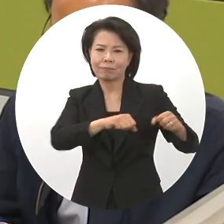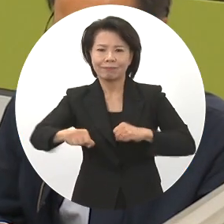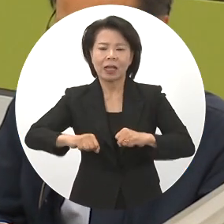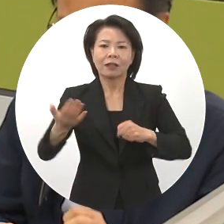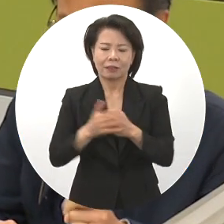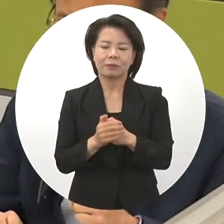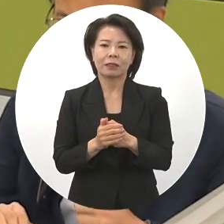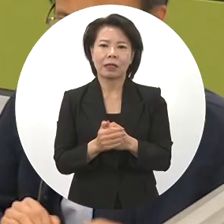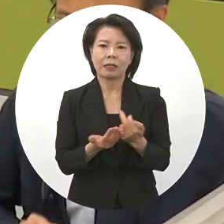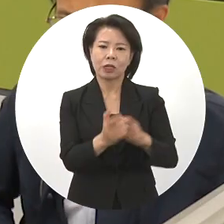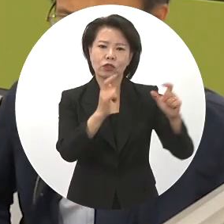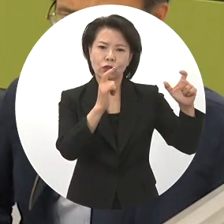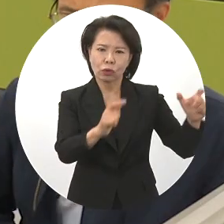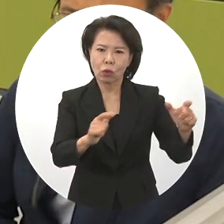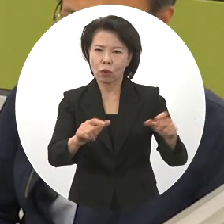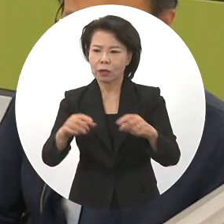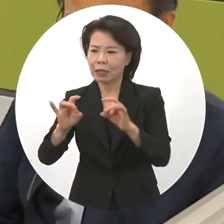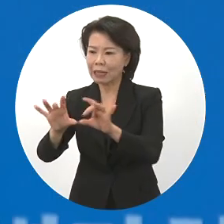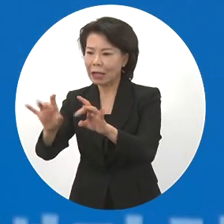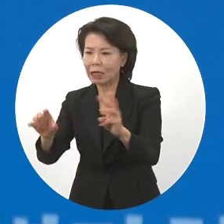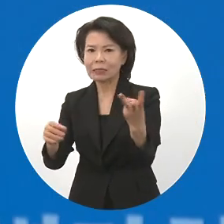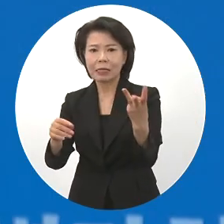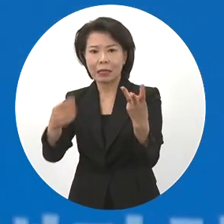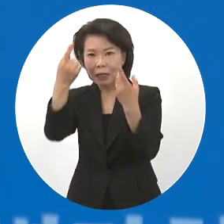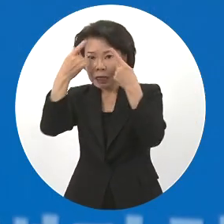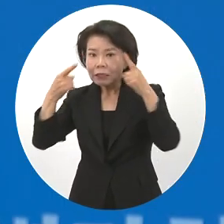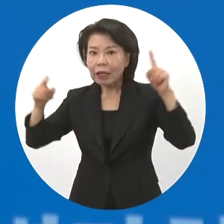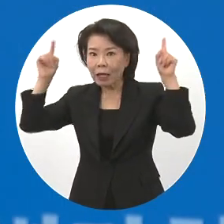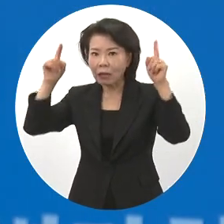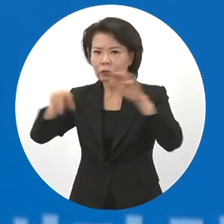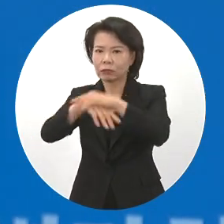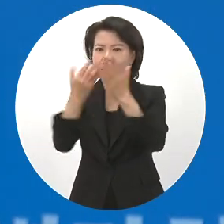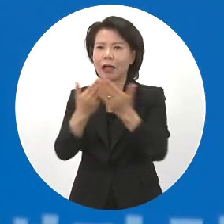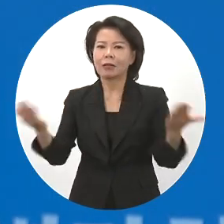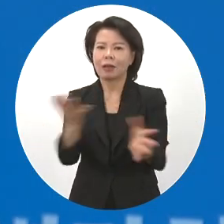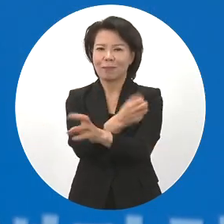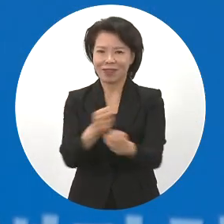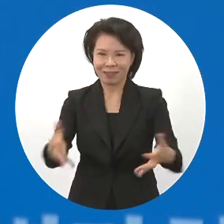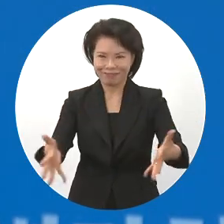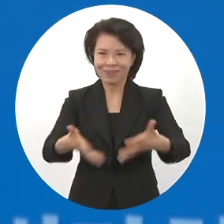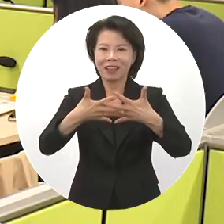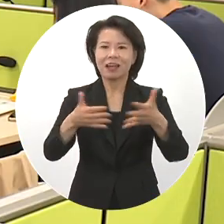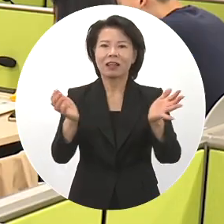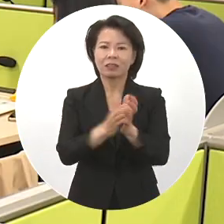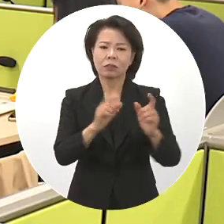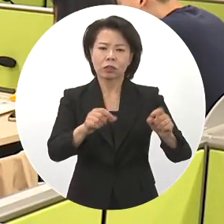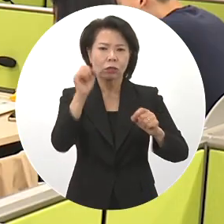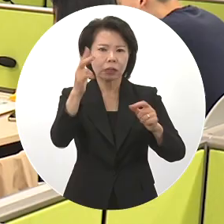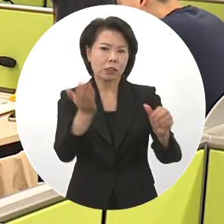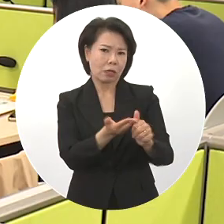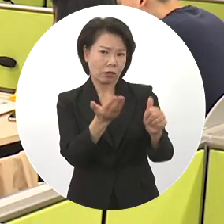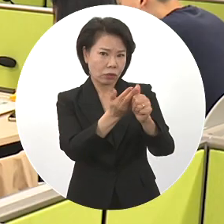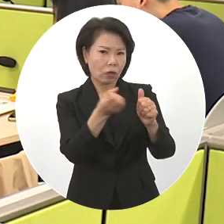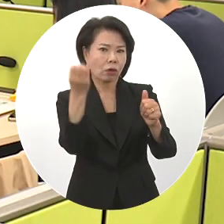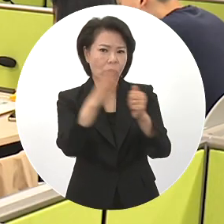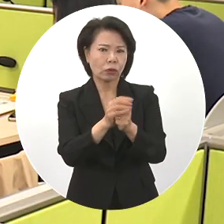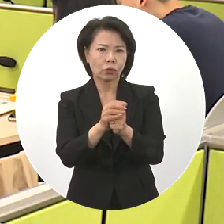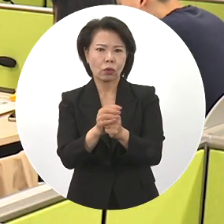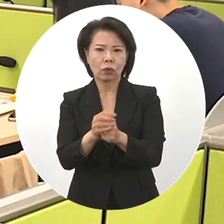이끕니다. 제주도와 각 대학은 업무 협약을 체결했는데요. 지역인재